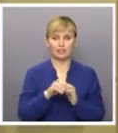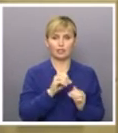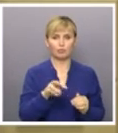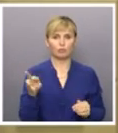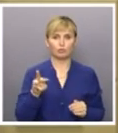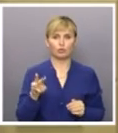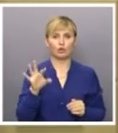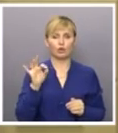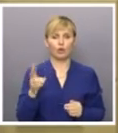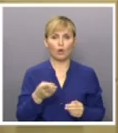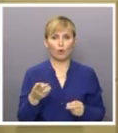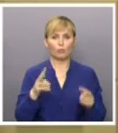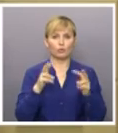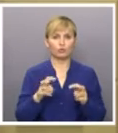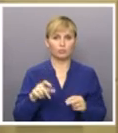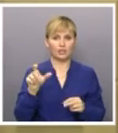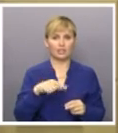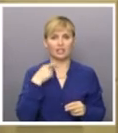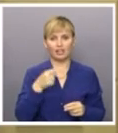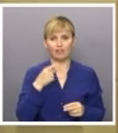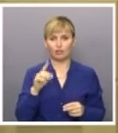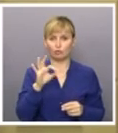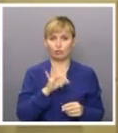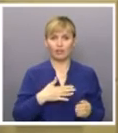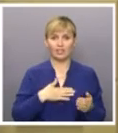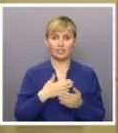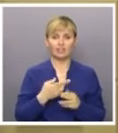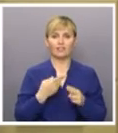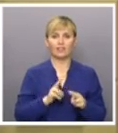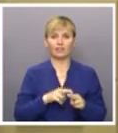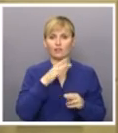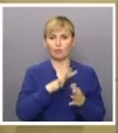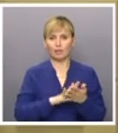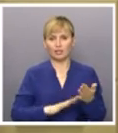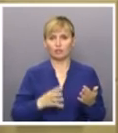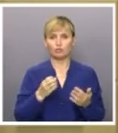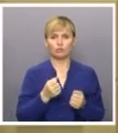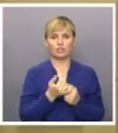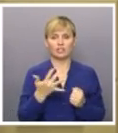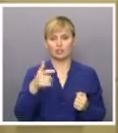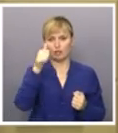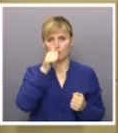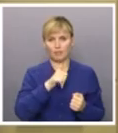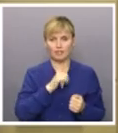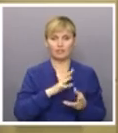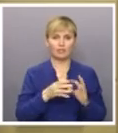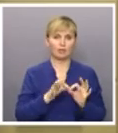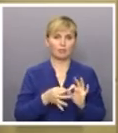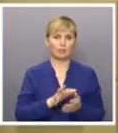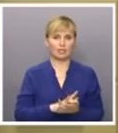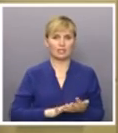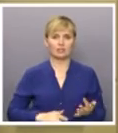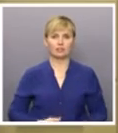Мусрепов. Оба эксперта убеждены, нулевая активность в данном сегменте продлится еще несколько месяцев. Все подробности в материале.